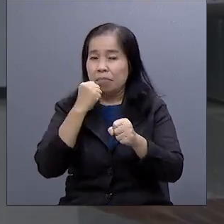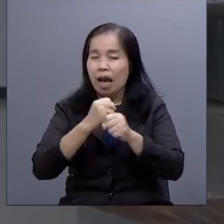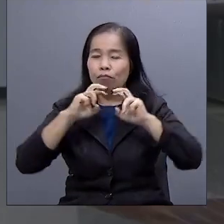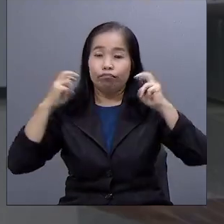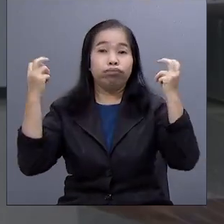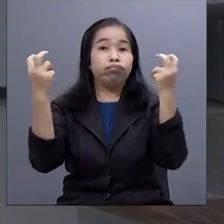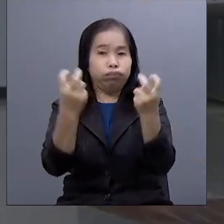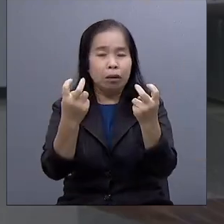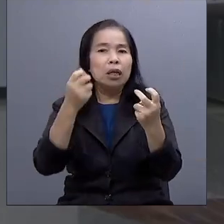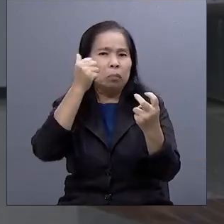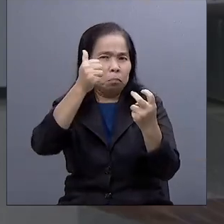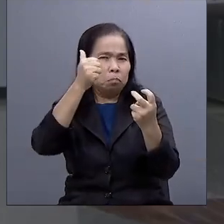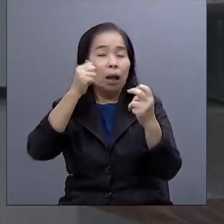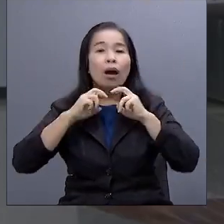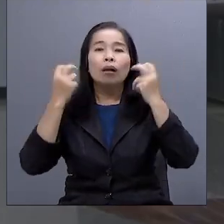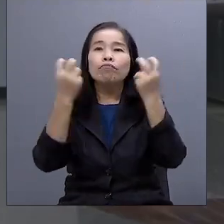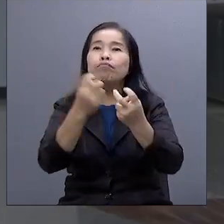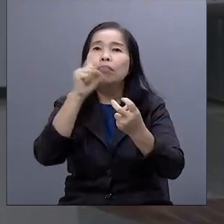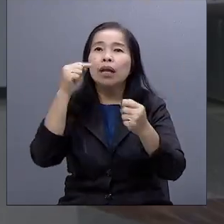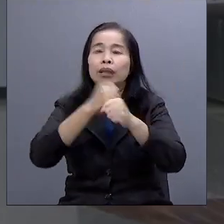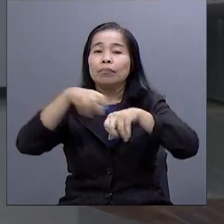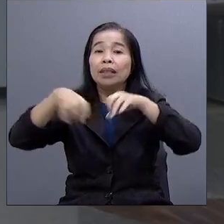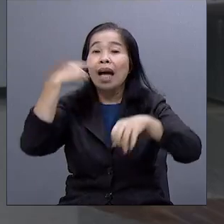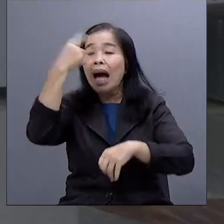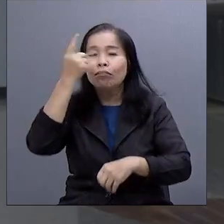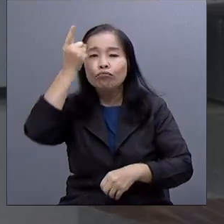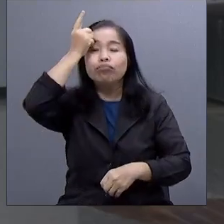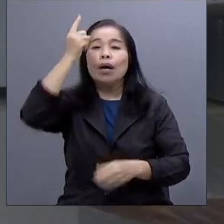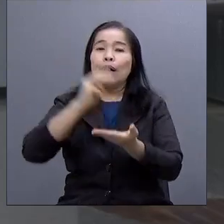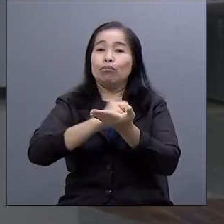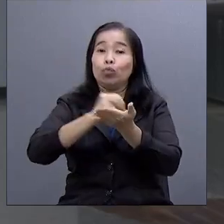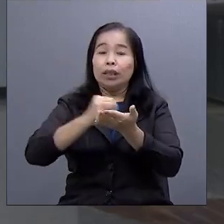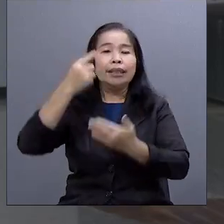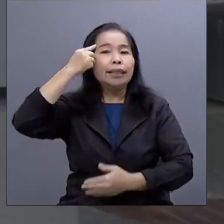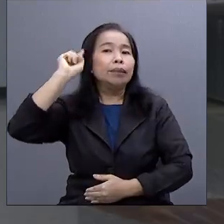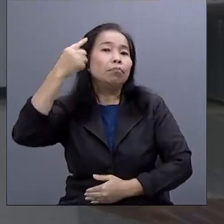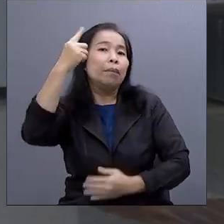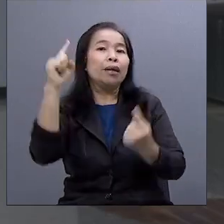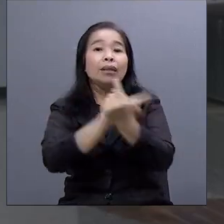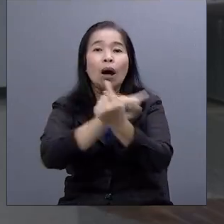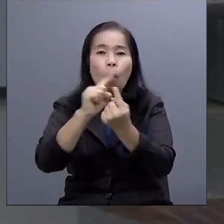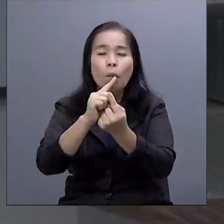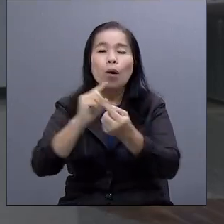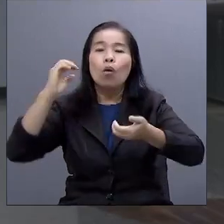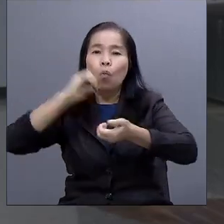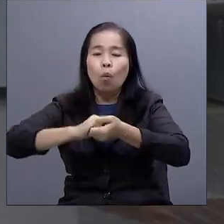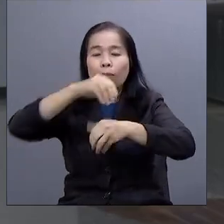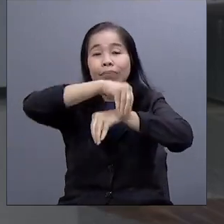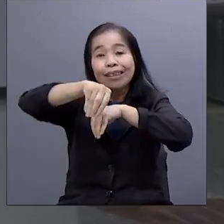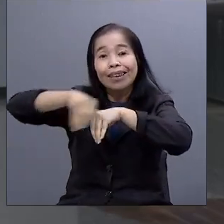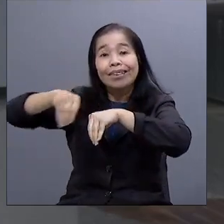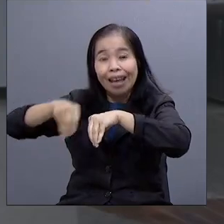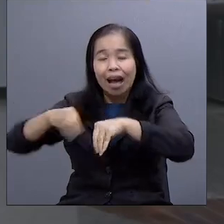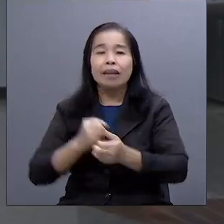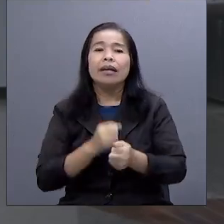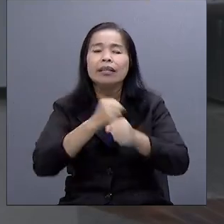ดีๆซึ่เป็งานเซวนาที่จัดขึ้นโดยมูลนิที่นวัตกรรมทางสังคมรวมกัภาคีเครอขายที่จัดข